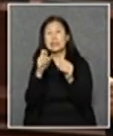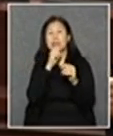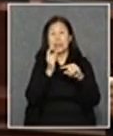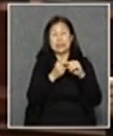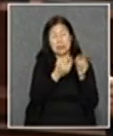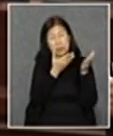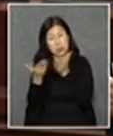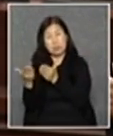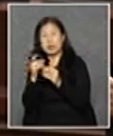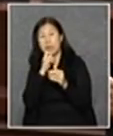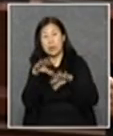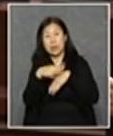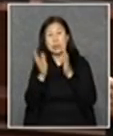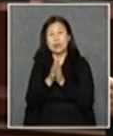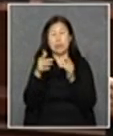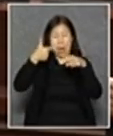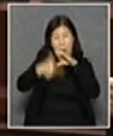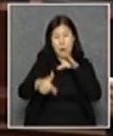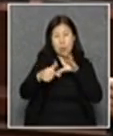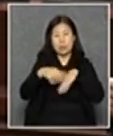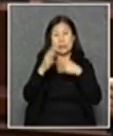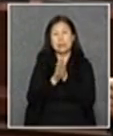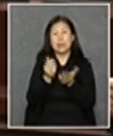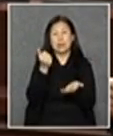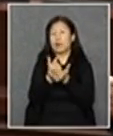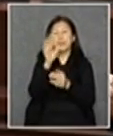呢就設計這個豪華或者奢華。